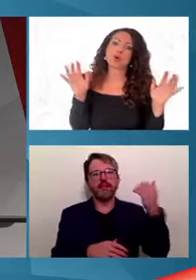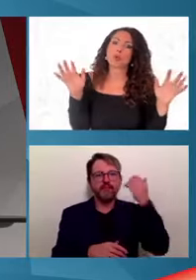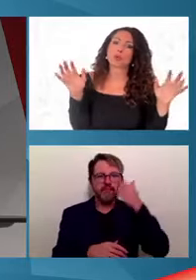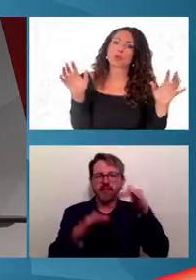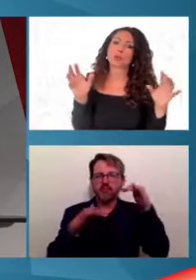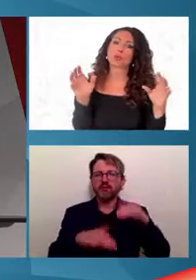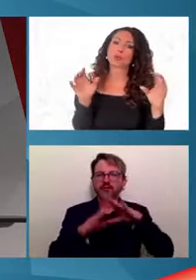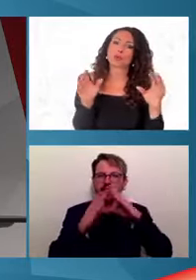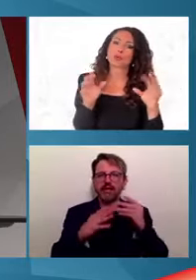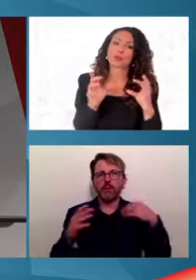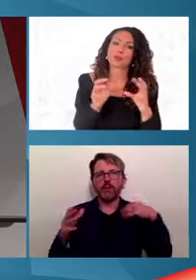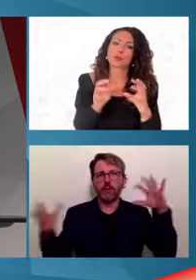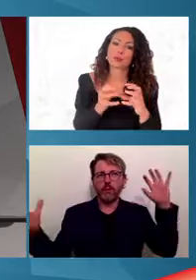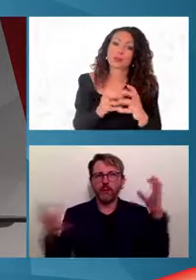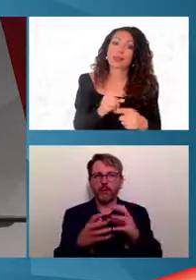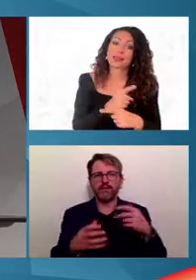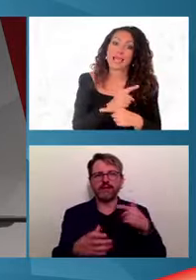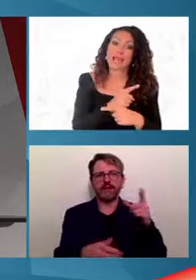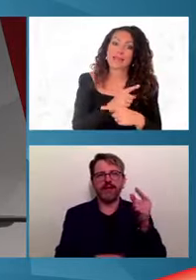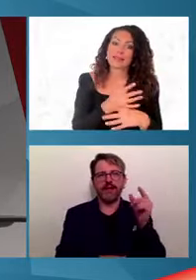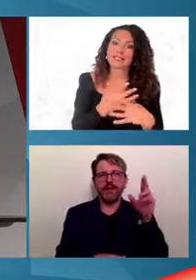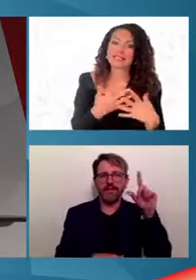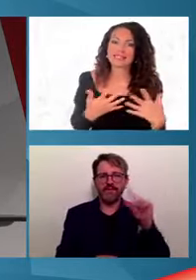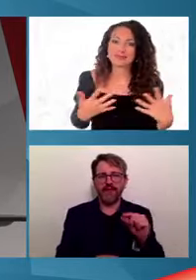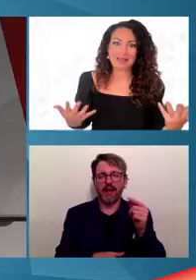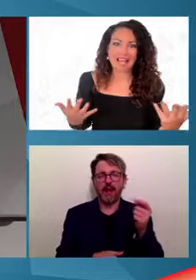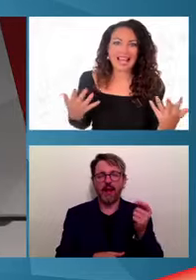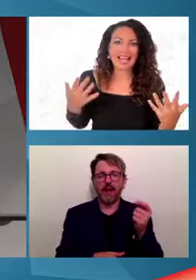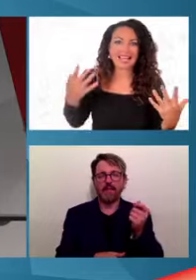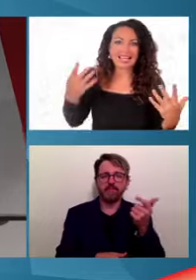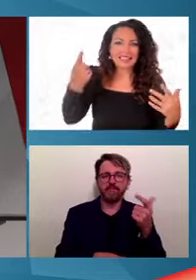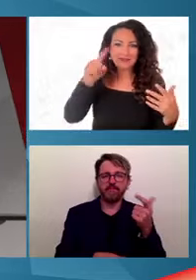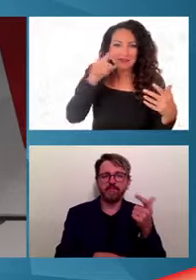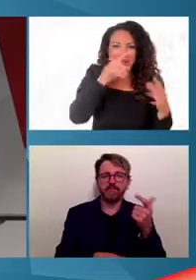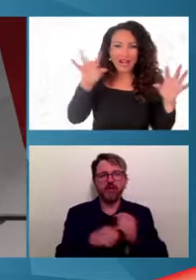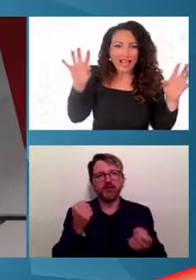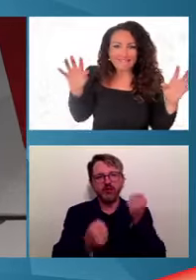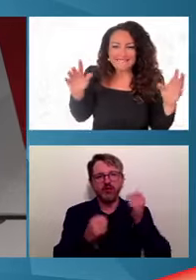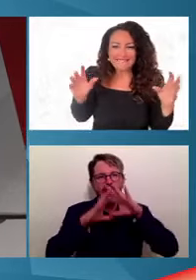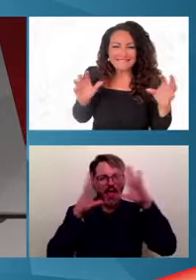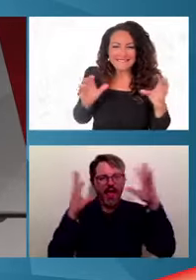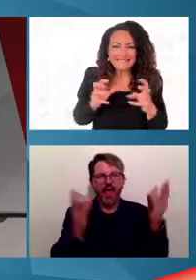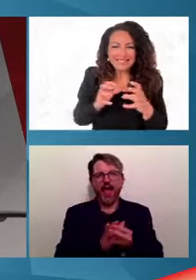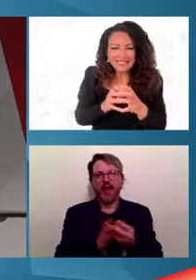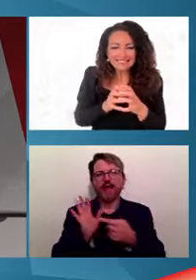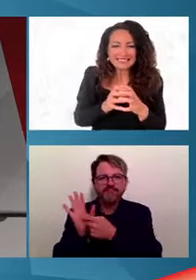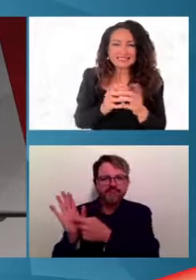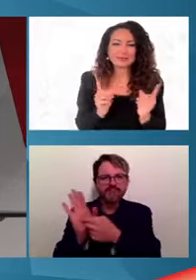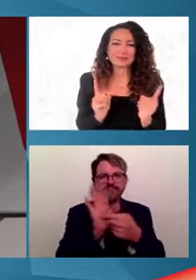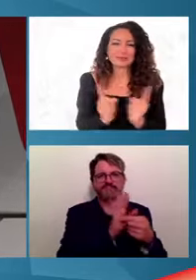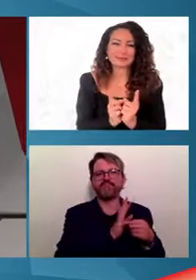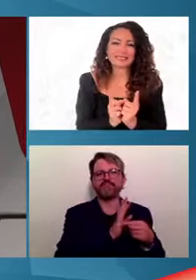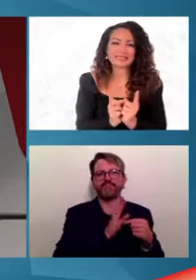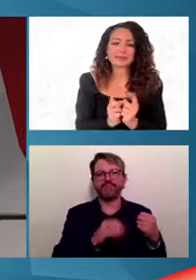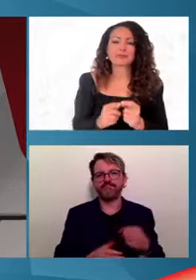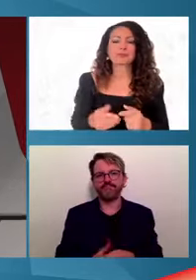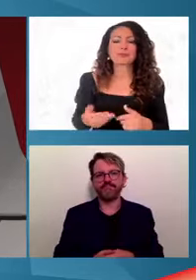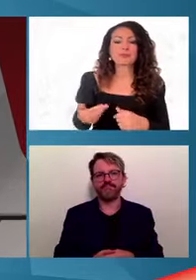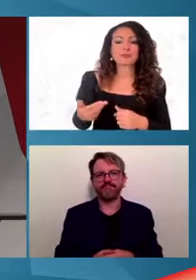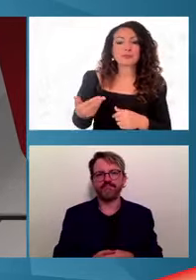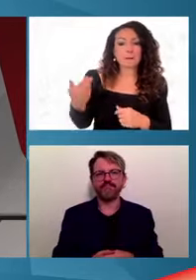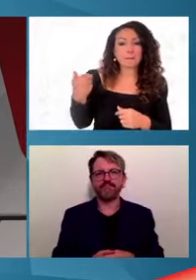E allora è difficile riuscire a condensare tutto quello che abbiamo fatto. Come diceva giustamente la dottoressa Messner, abbiamo dato il